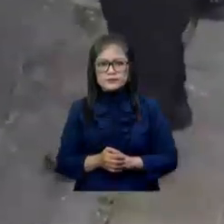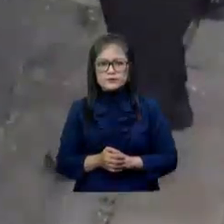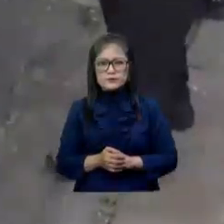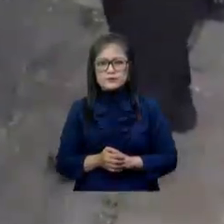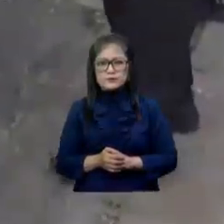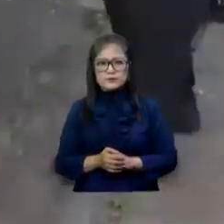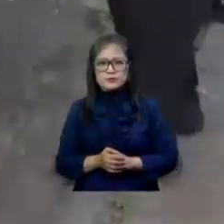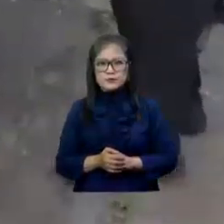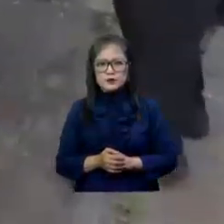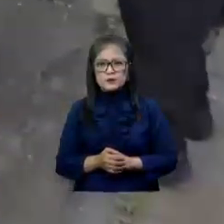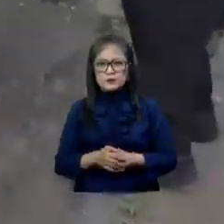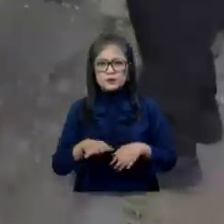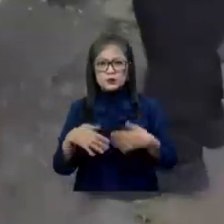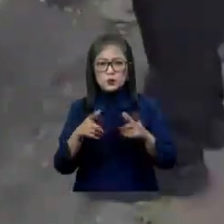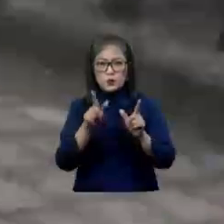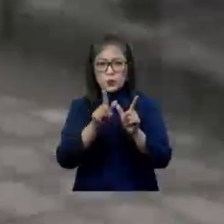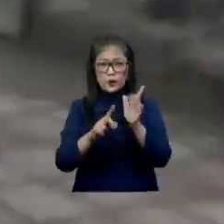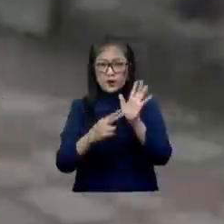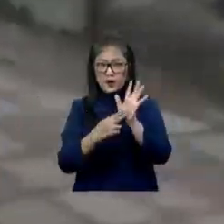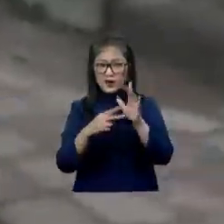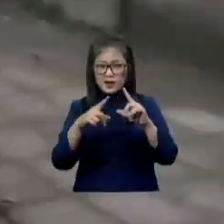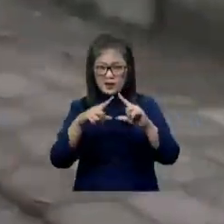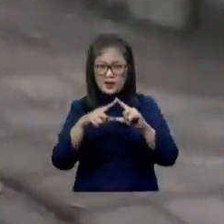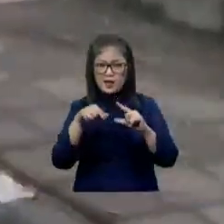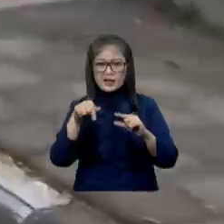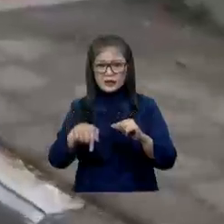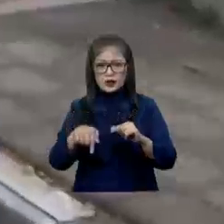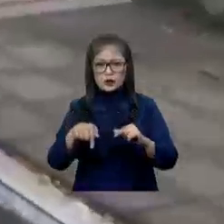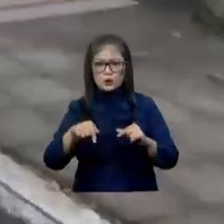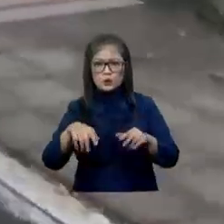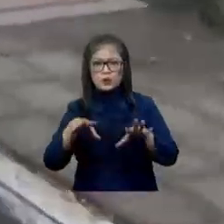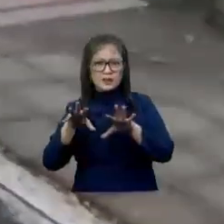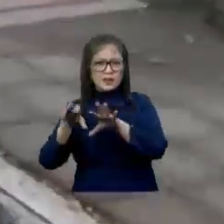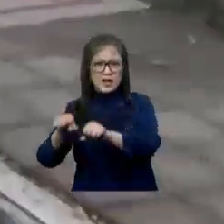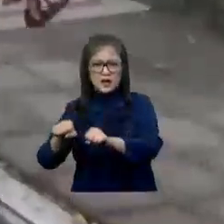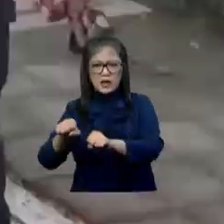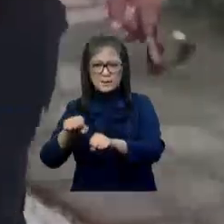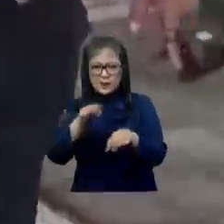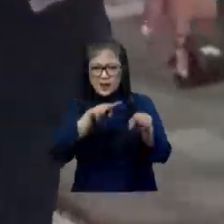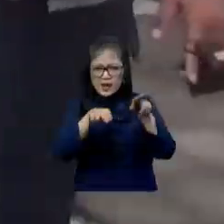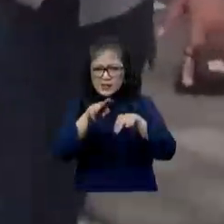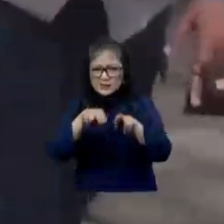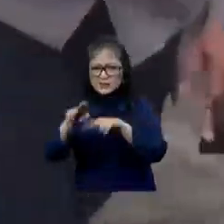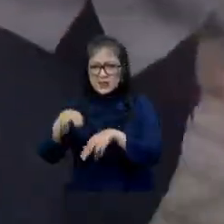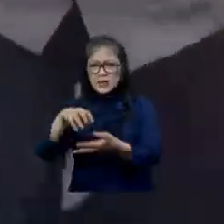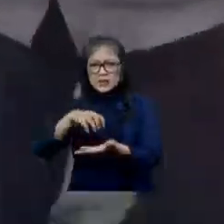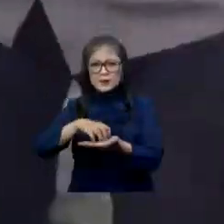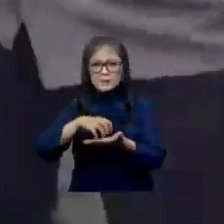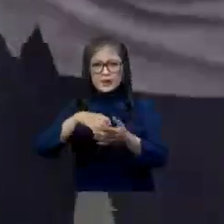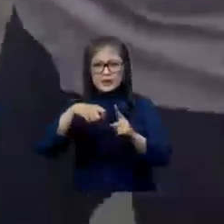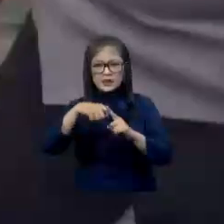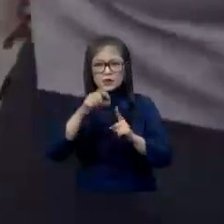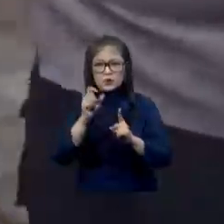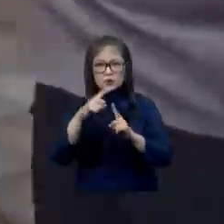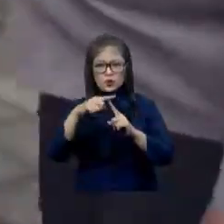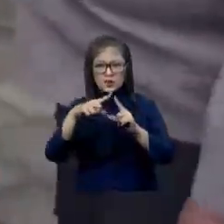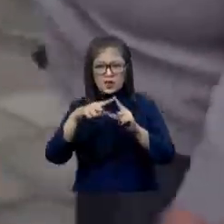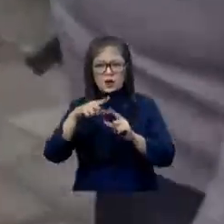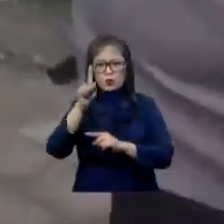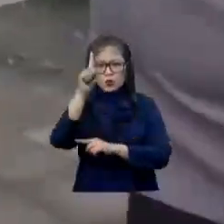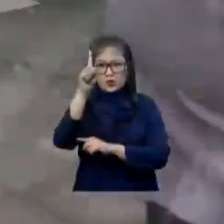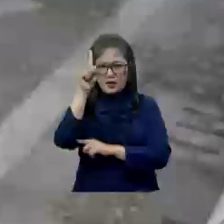puluhan warga negara asing terjaring razia jajaran Polres Badung di kawasan Canggu Kuta Utara Badung Bali